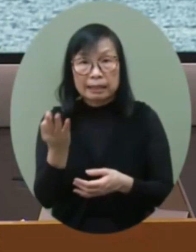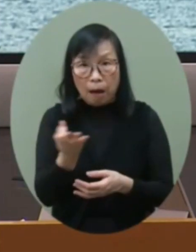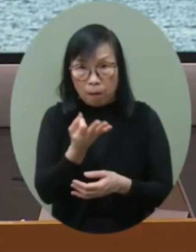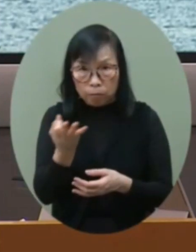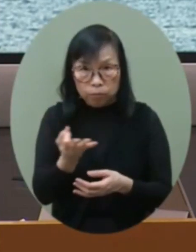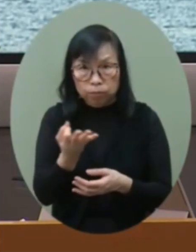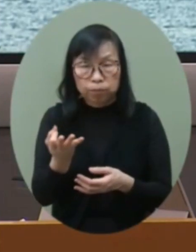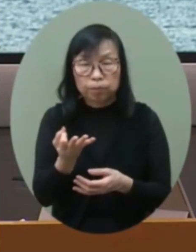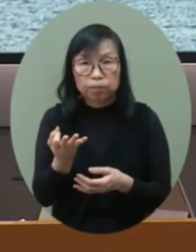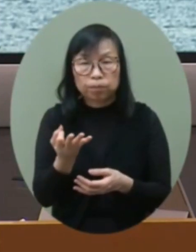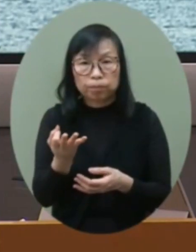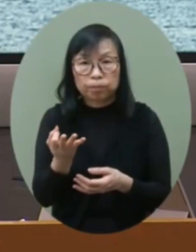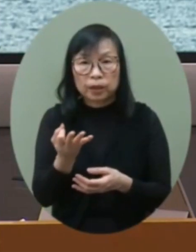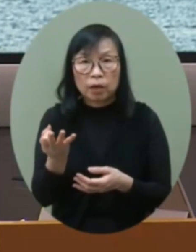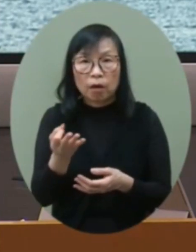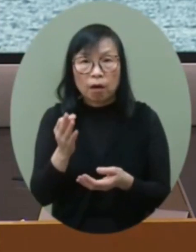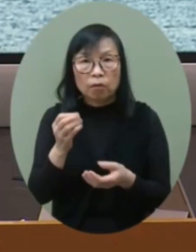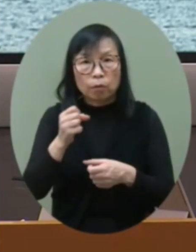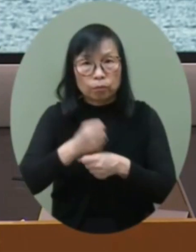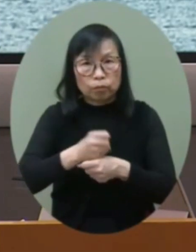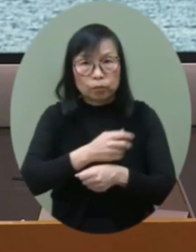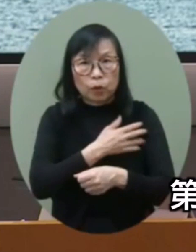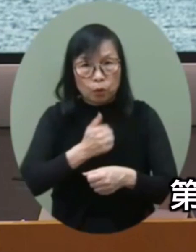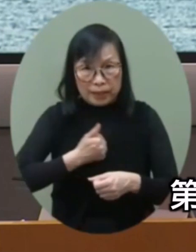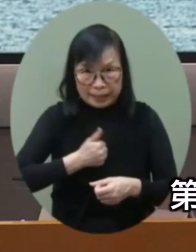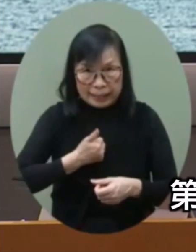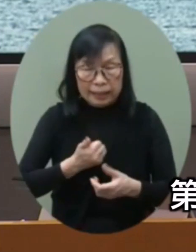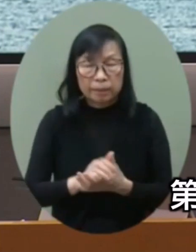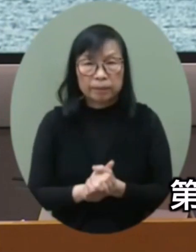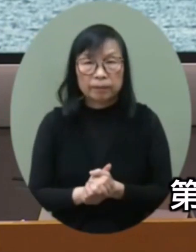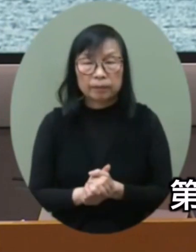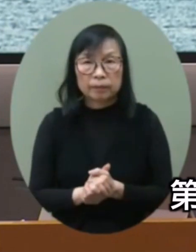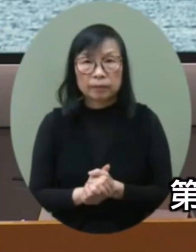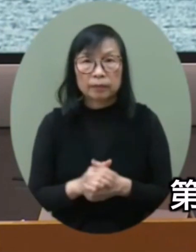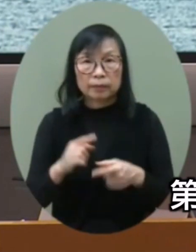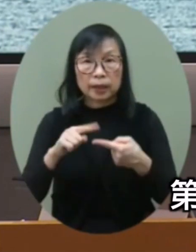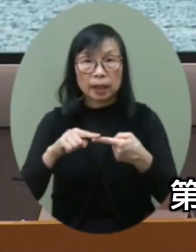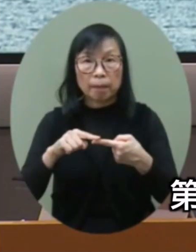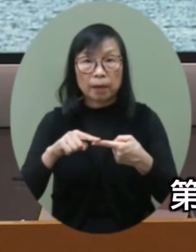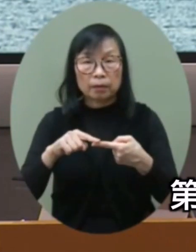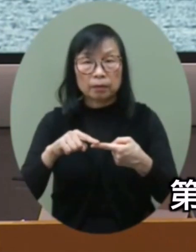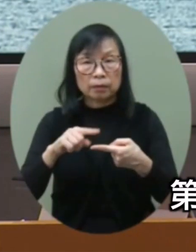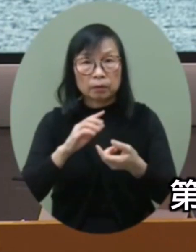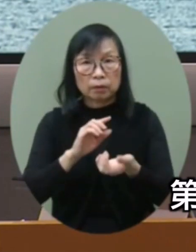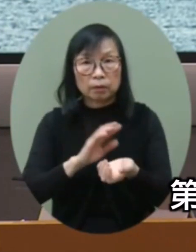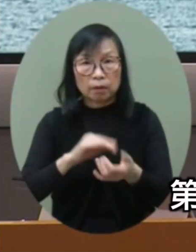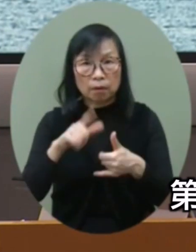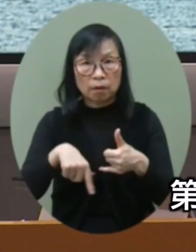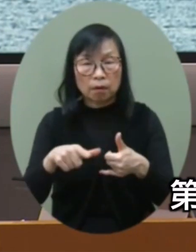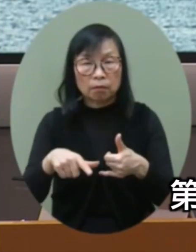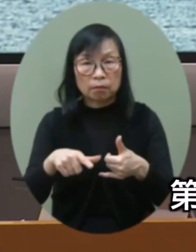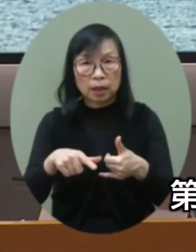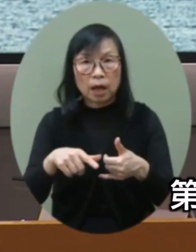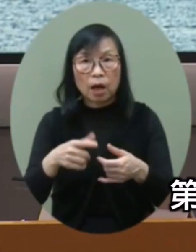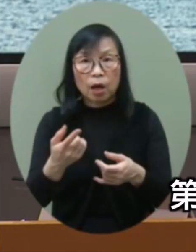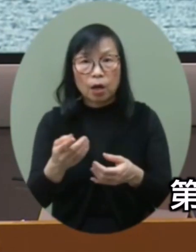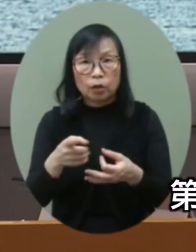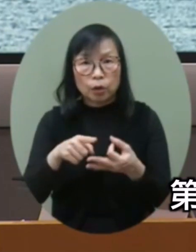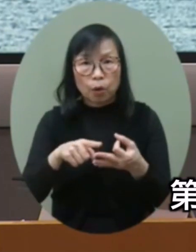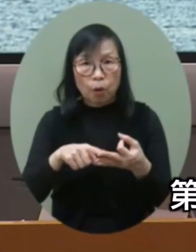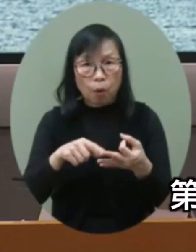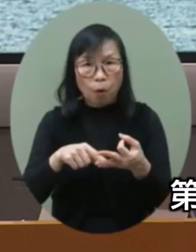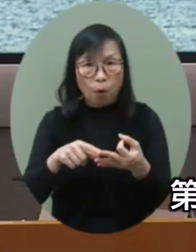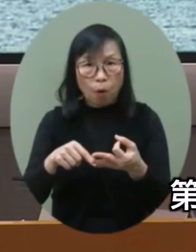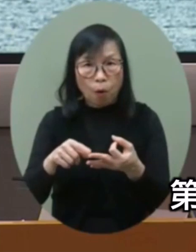係員工嚟嘅，係老師嚟嘅。咁第一名個案就係佢本身係同 Ursus Custer